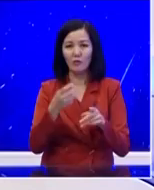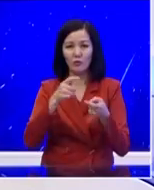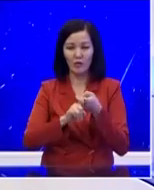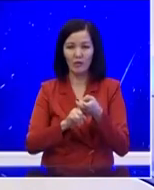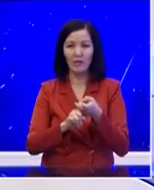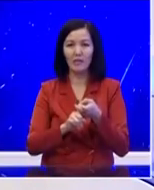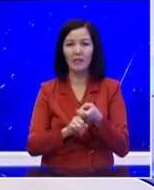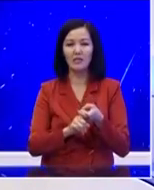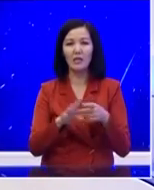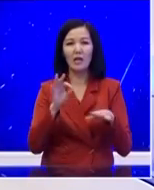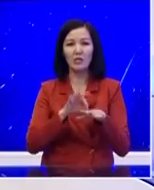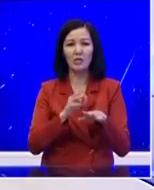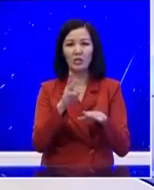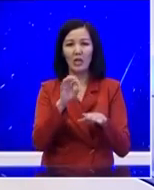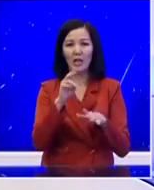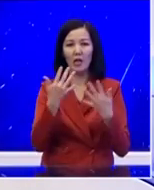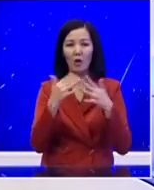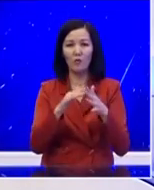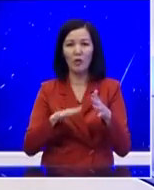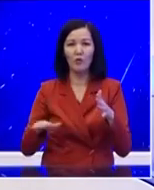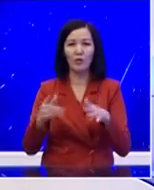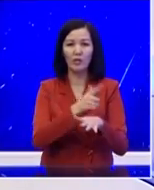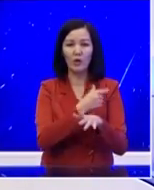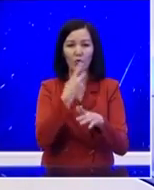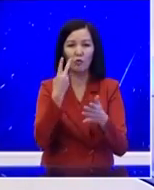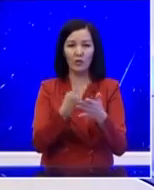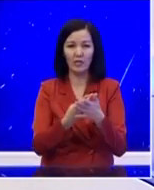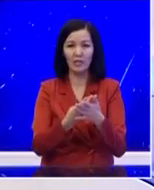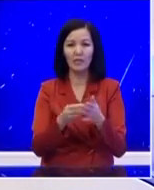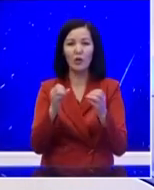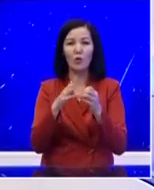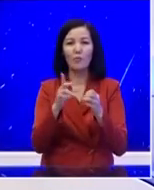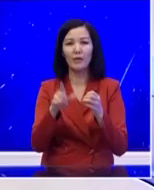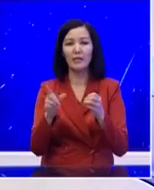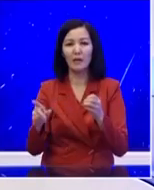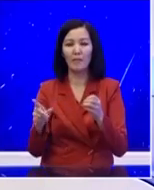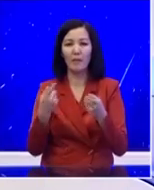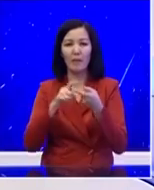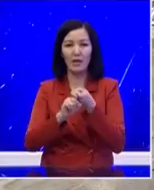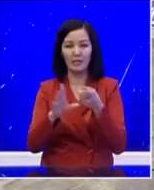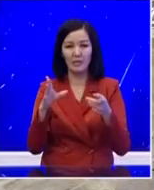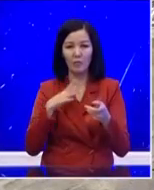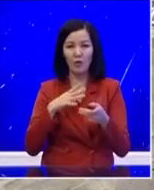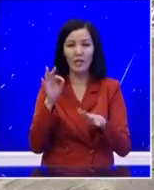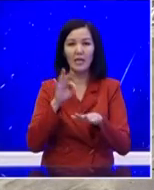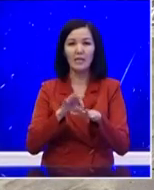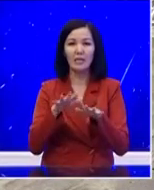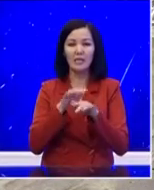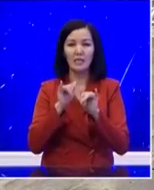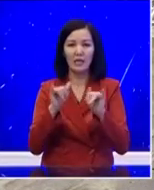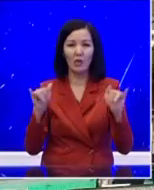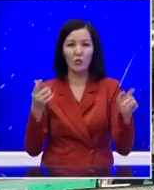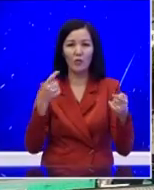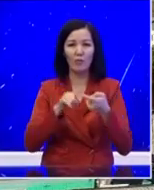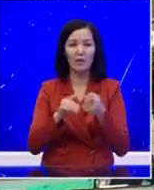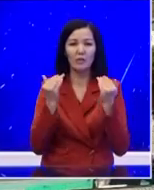инфекция анықталған. Науқас Шелек ауылындағы аудандық ауруханасына жатқызылды. Ол 15 адаммен қарым-қатынаста болыпты. Індеттің